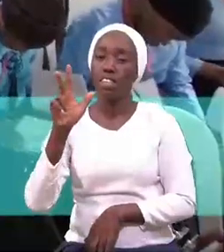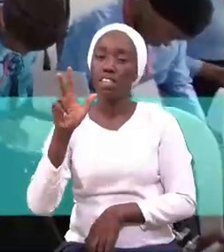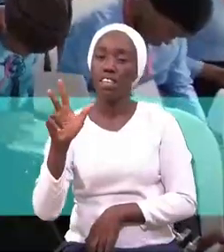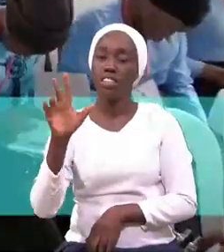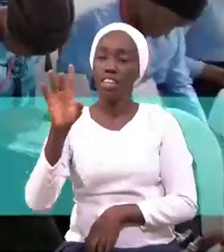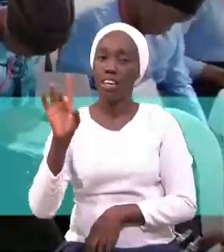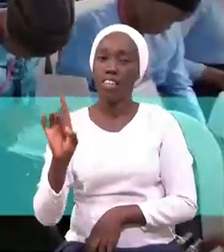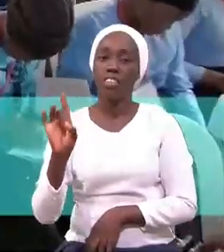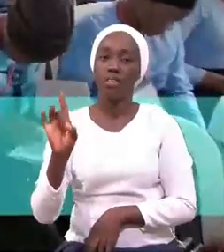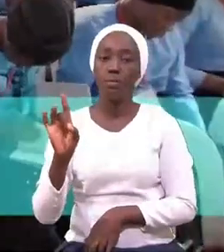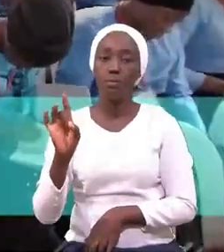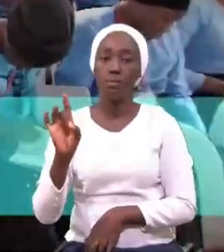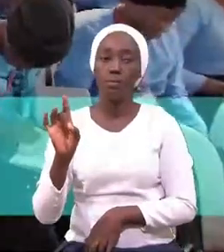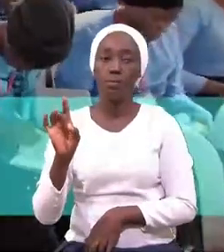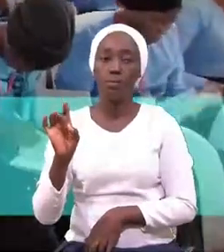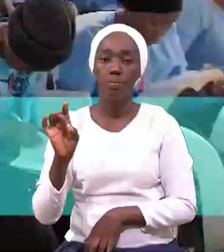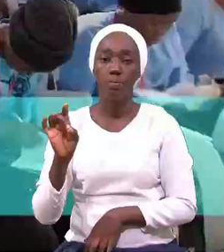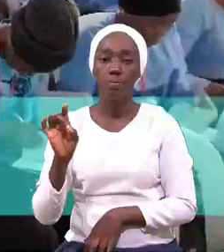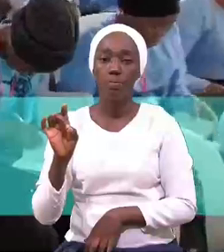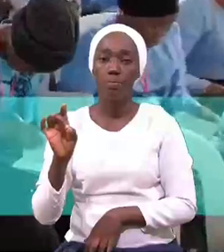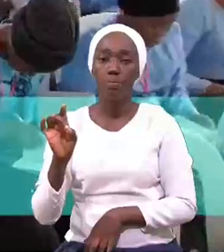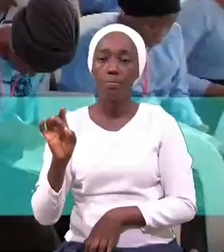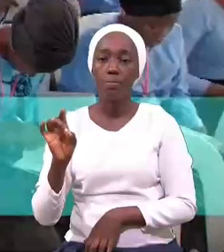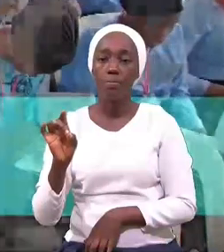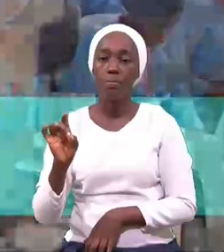Acte 2, 38.